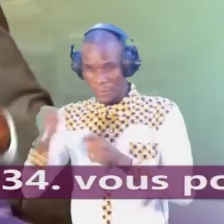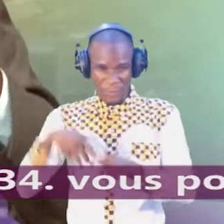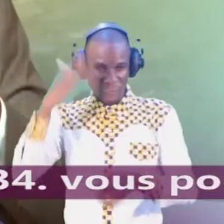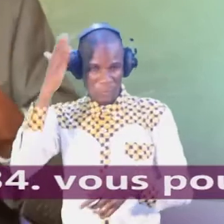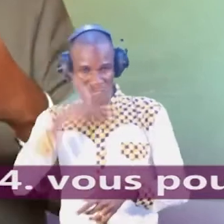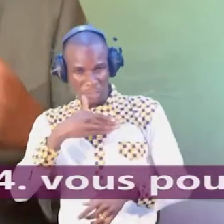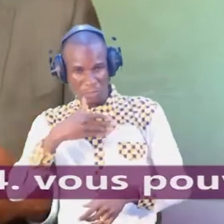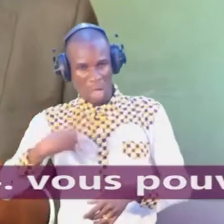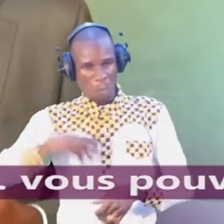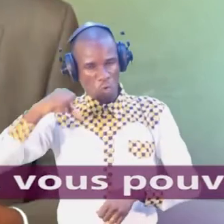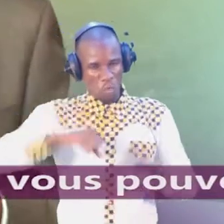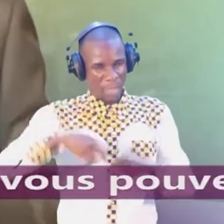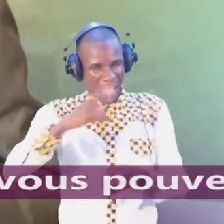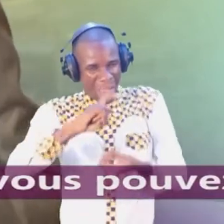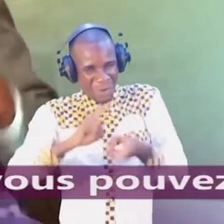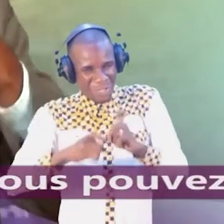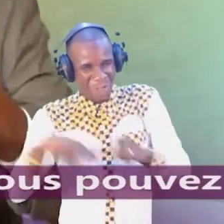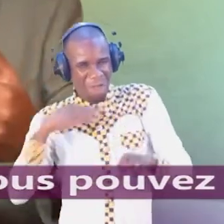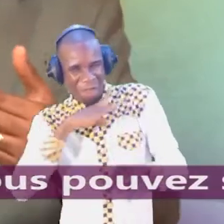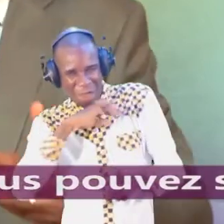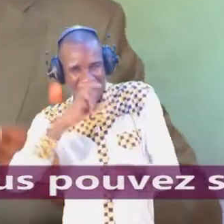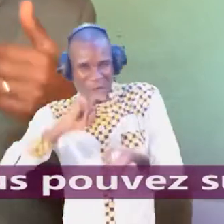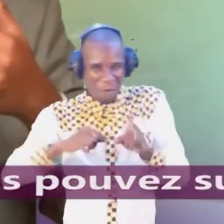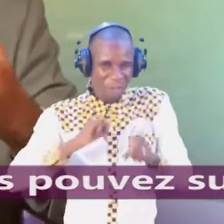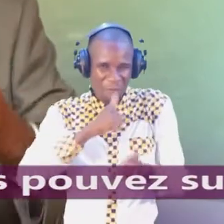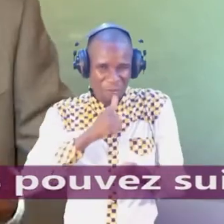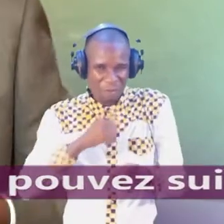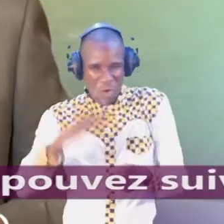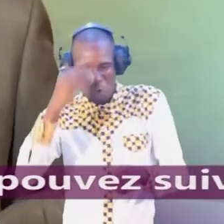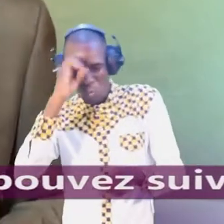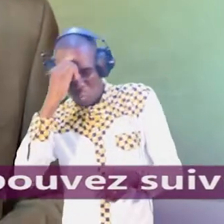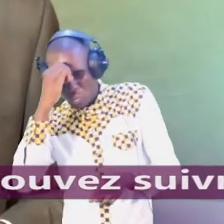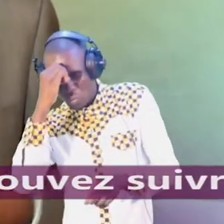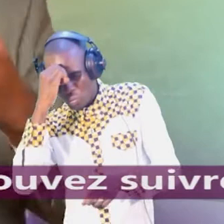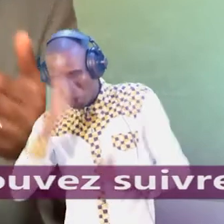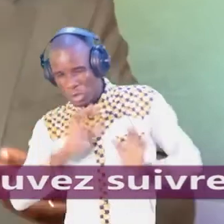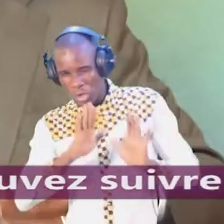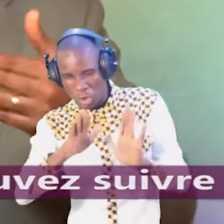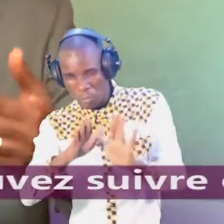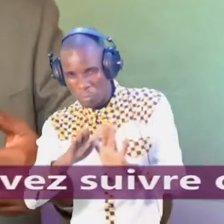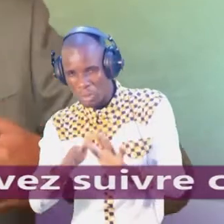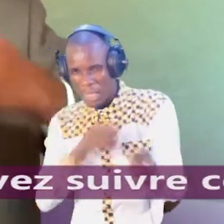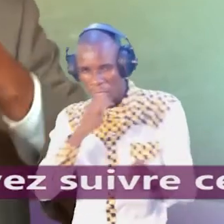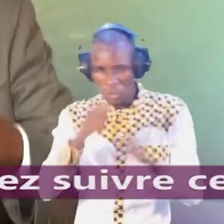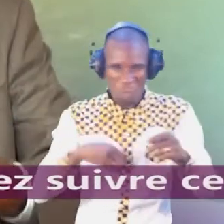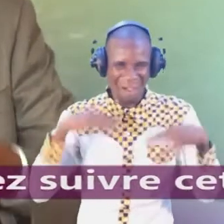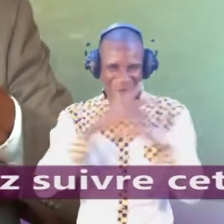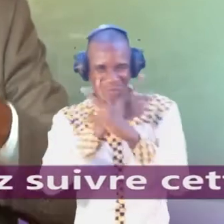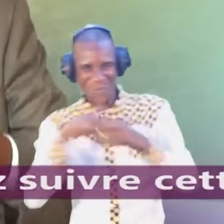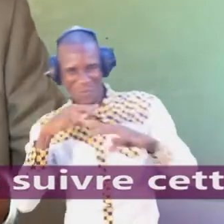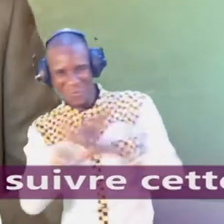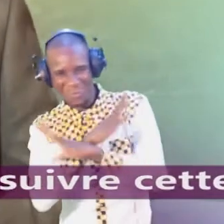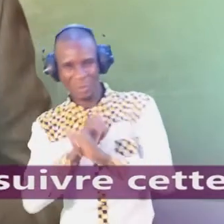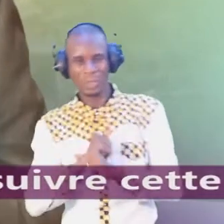kozanga bosembo nyonso oyo ezali kosala ete bomoi ya motu ekoma mokuse molimo nyonso oyo ya koyina to ya